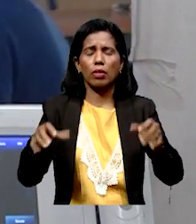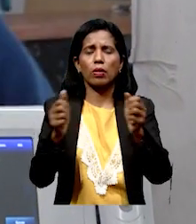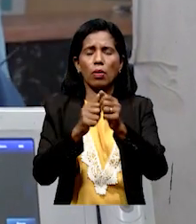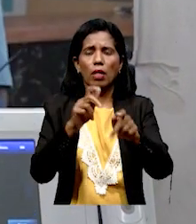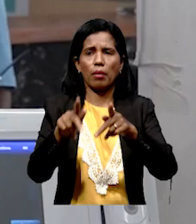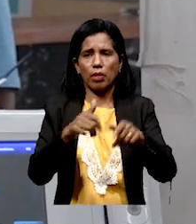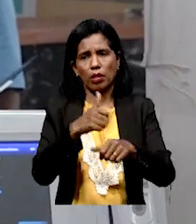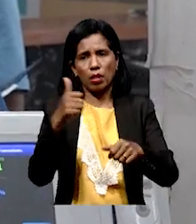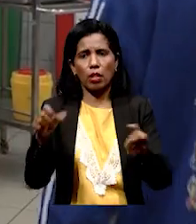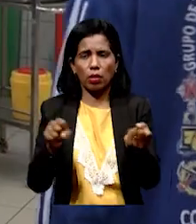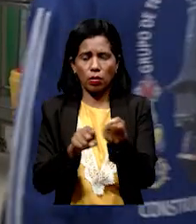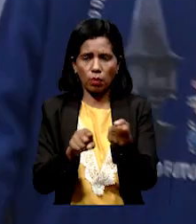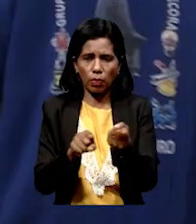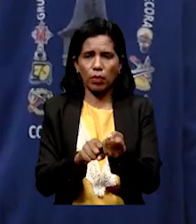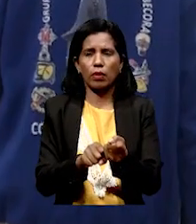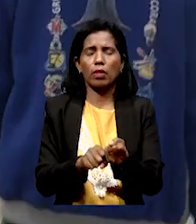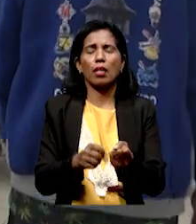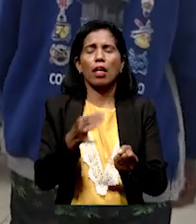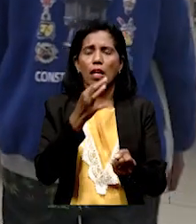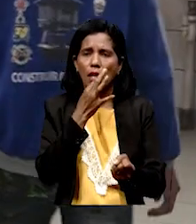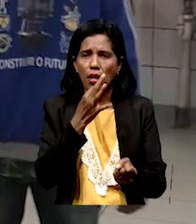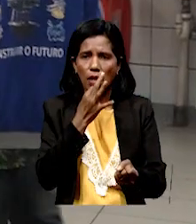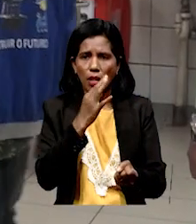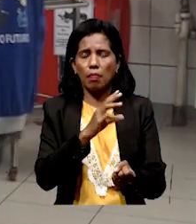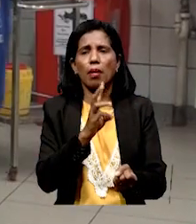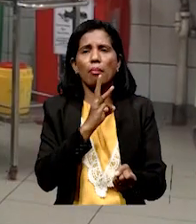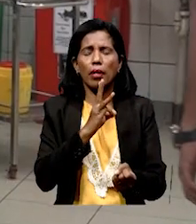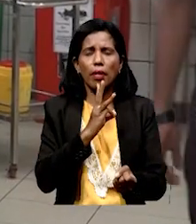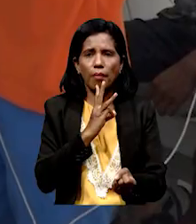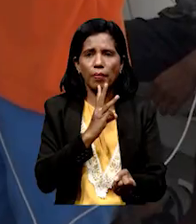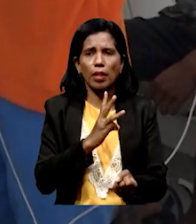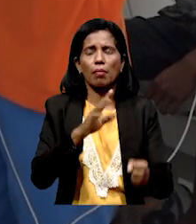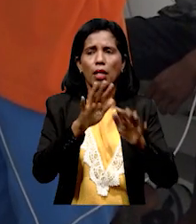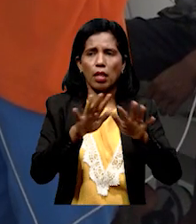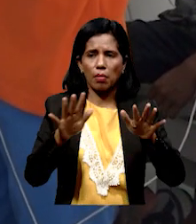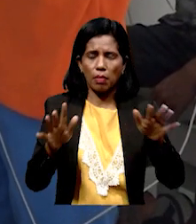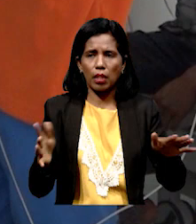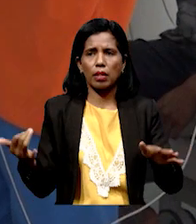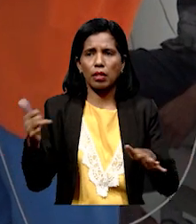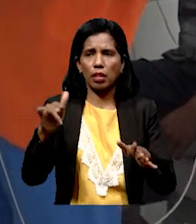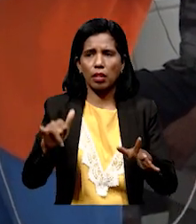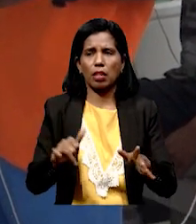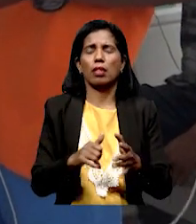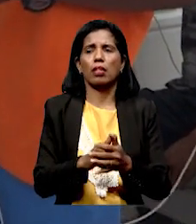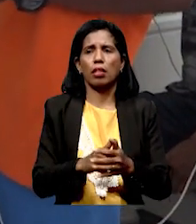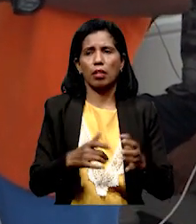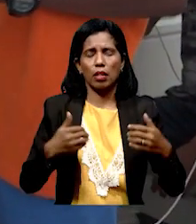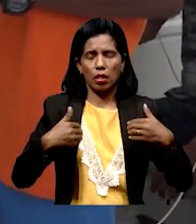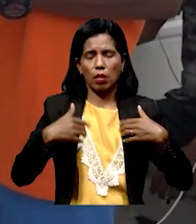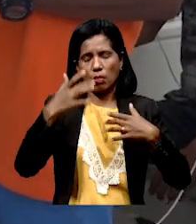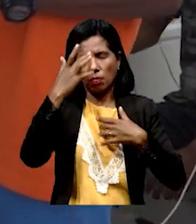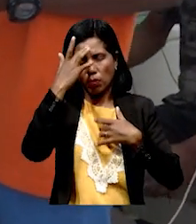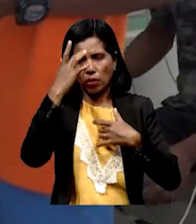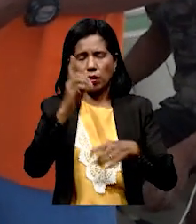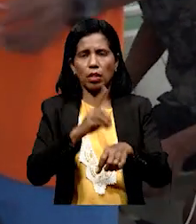atu bele suporta, ai han ruma, be ruma, bai halabarik ser nebe hafeta, denge, ne hau